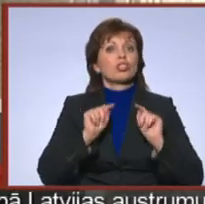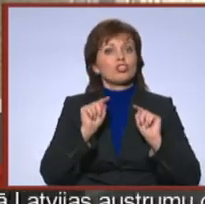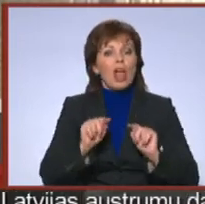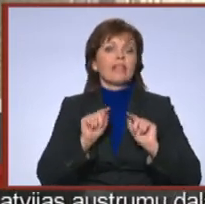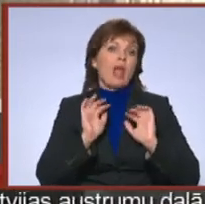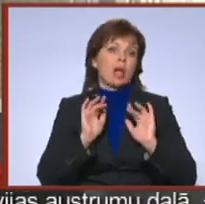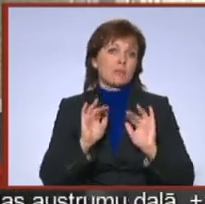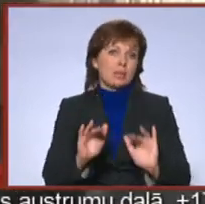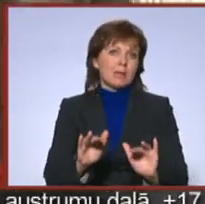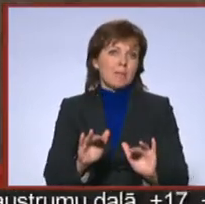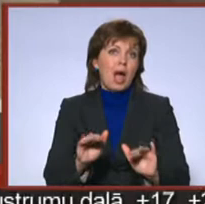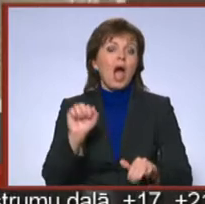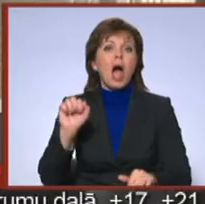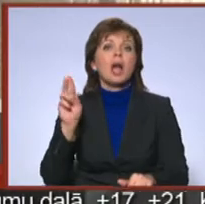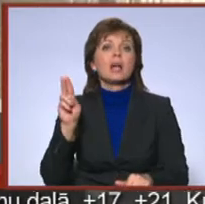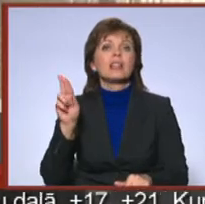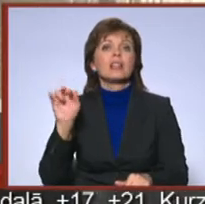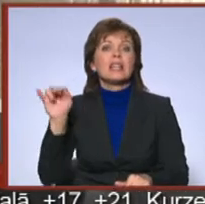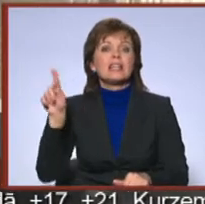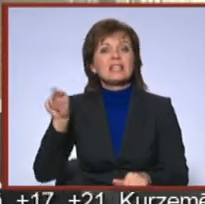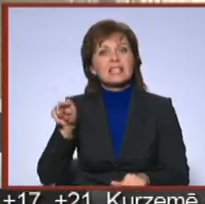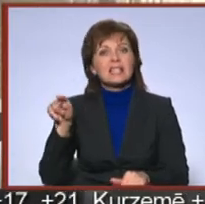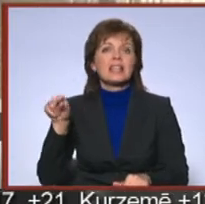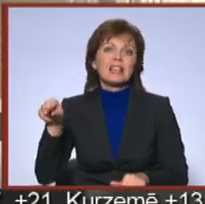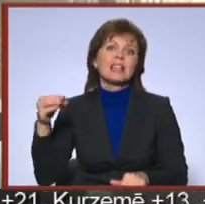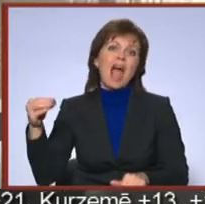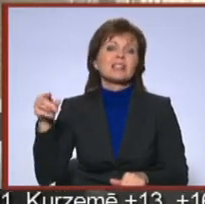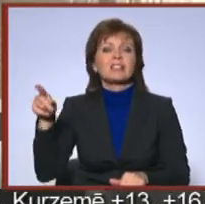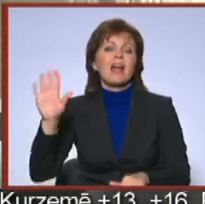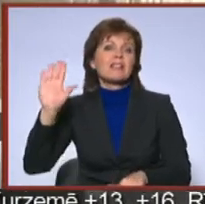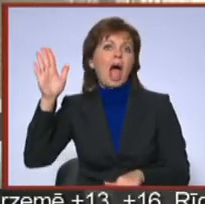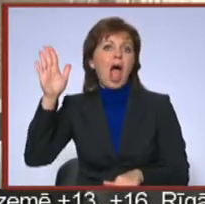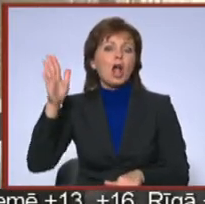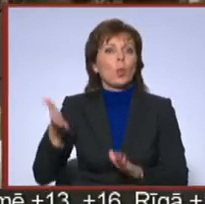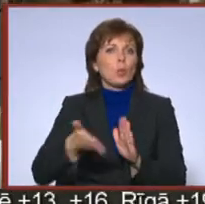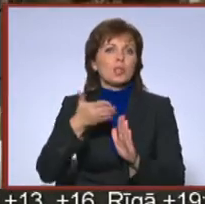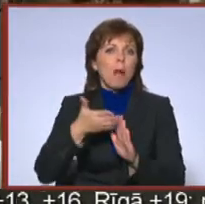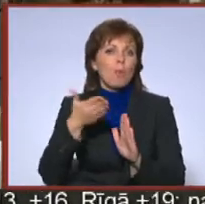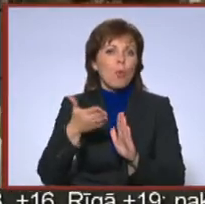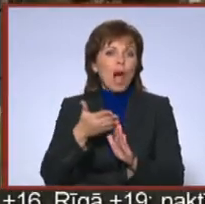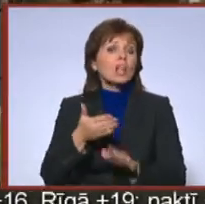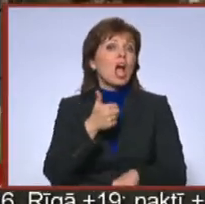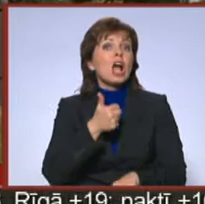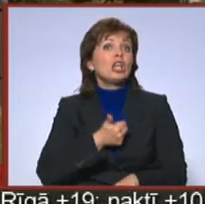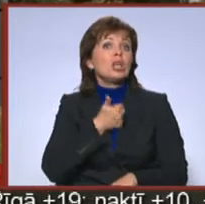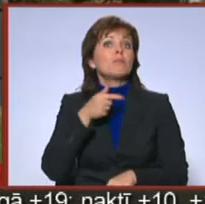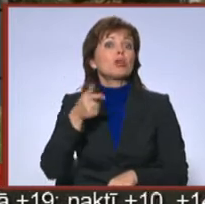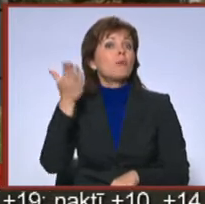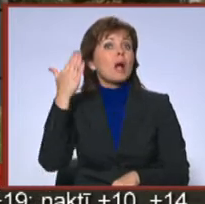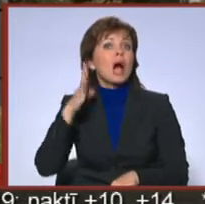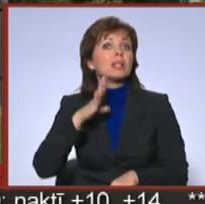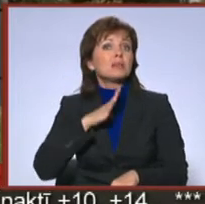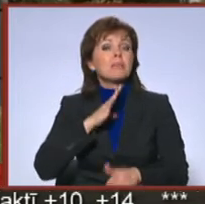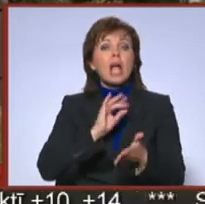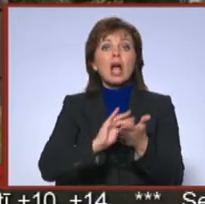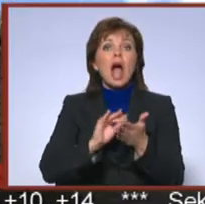Arī to Aknīstes tēlu nedaudz uzlabot un pavilkt uz augšu, kā saka. Īpašumu, kur kādreiz atradās